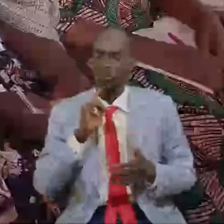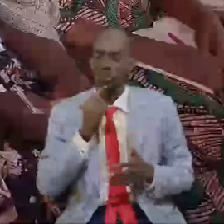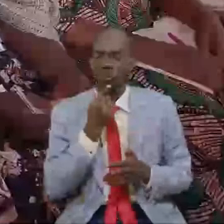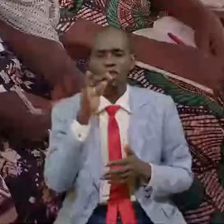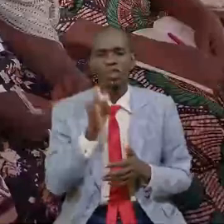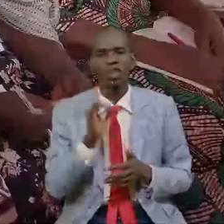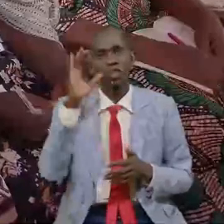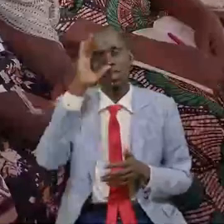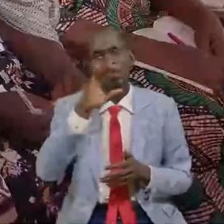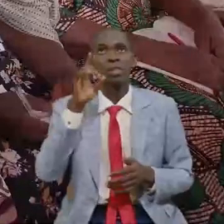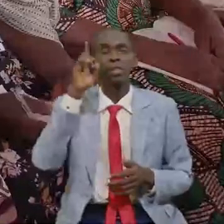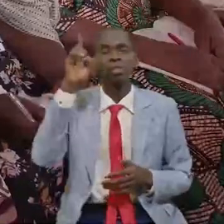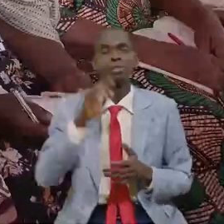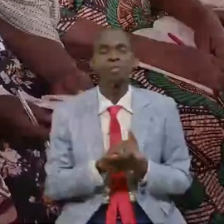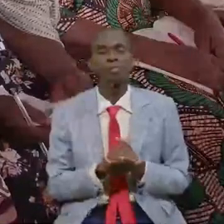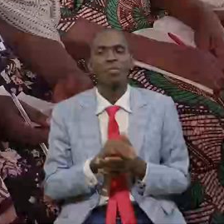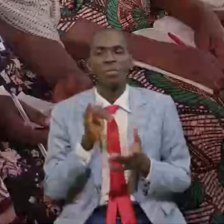le cherchent. De ceux qui le cherchent.